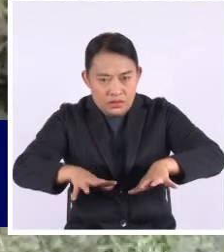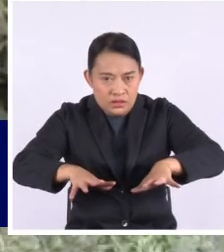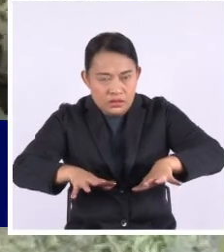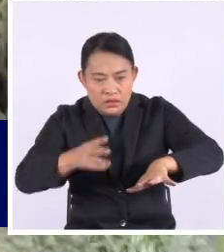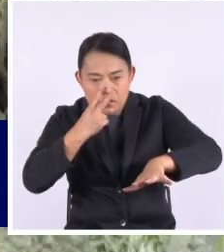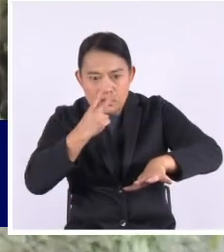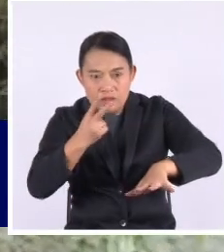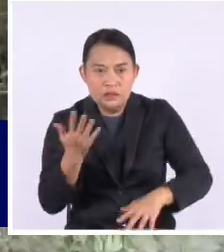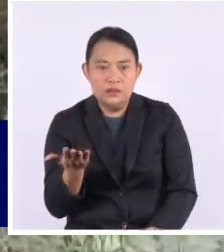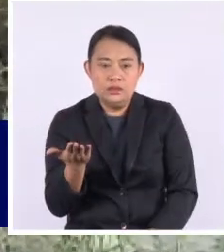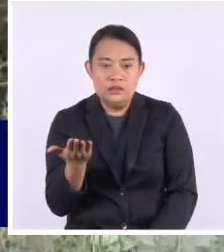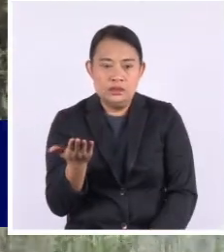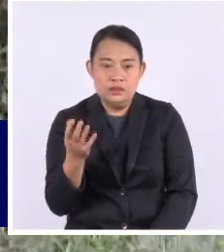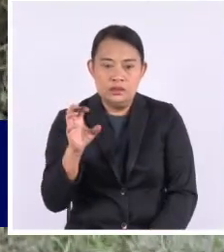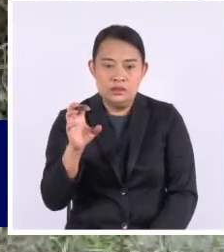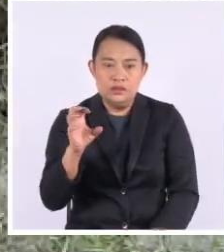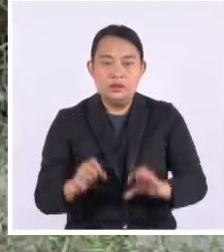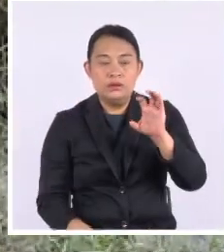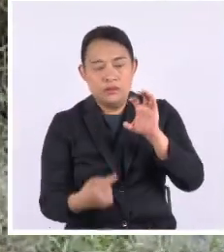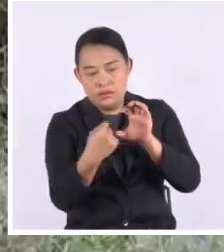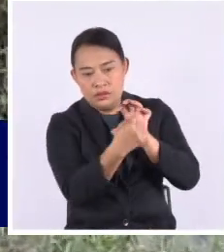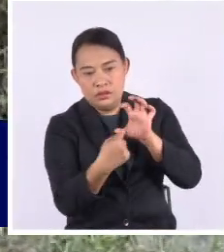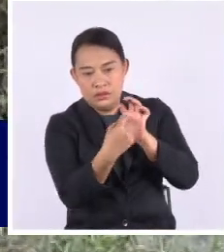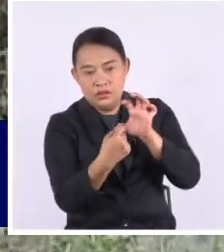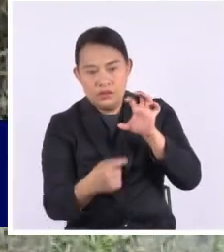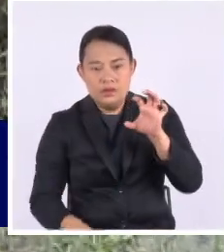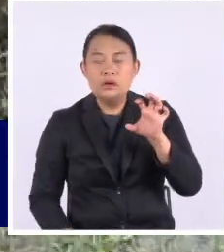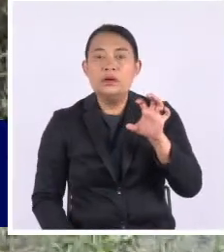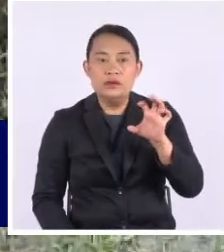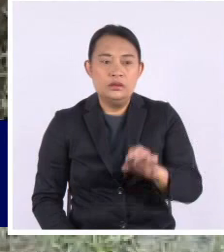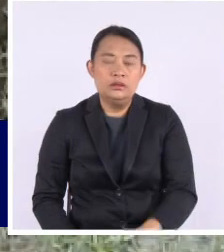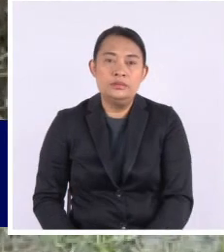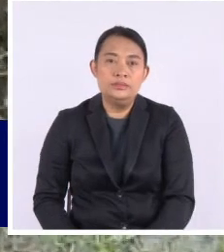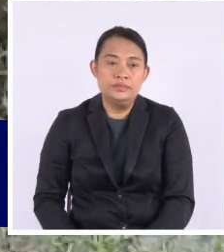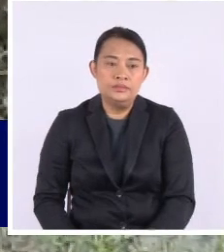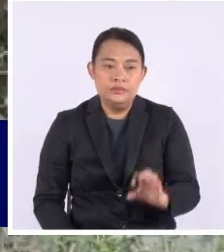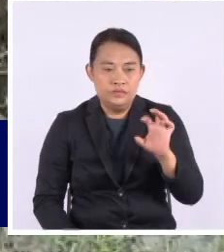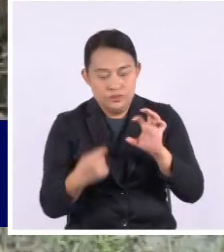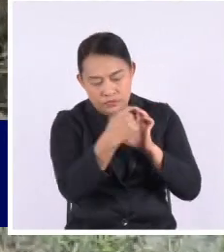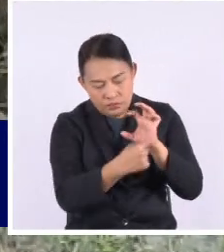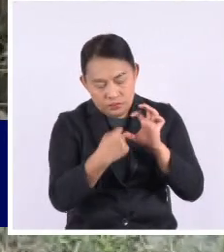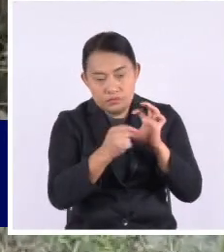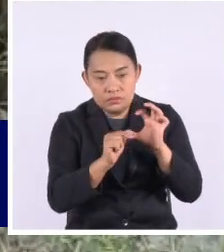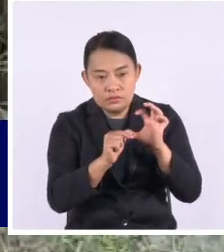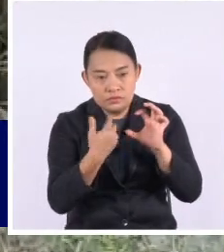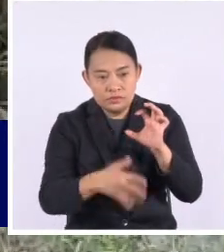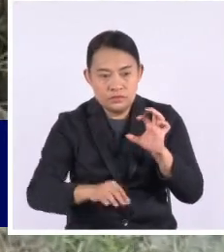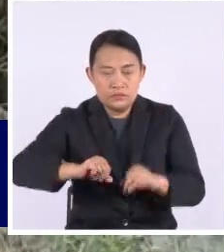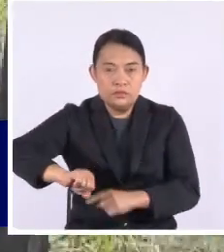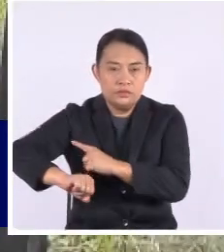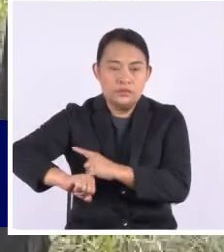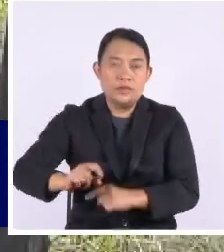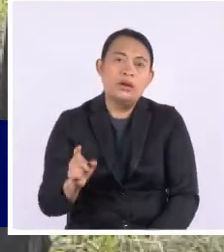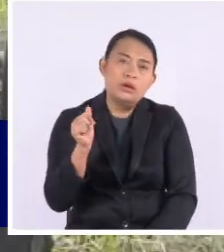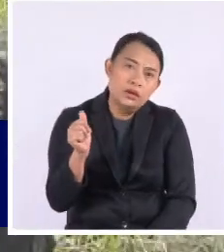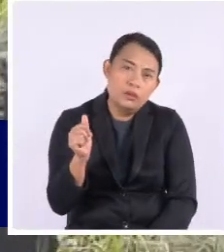นี่แหละถูได้แค่งางได้แค่นี ้อ๋อแล้วอีกข้างหนึ่งอ่ะ อีกข้างก็ยังดีมั่งไม่ดีมั่ง